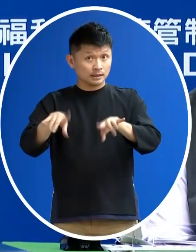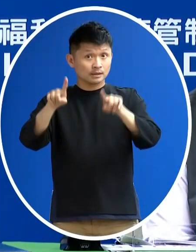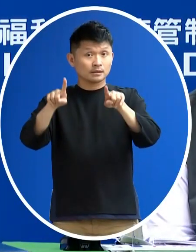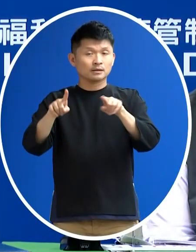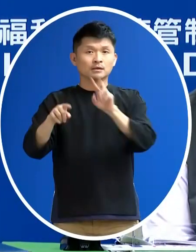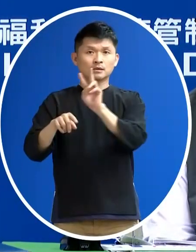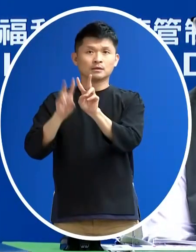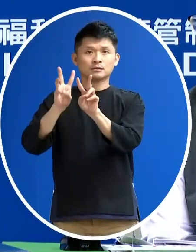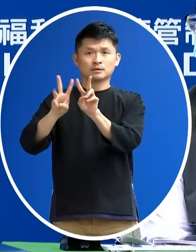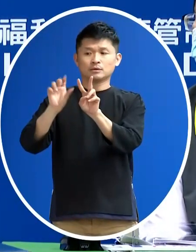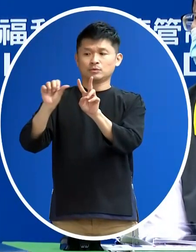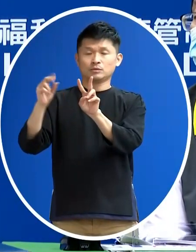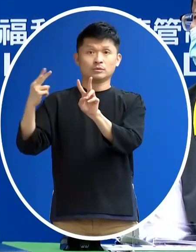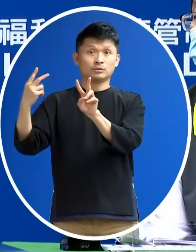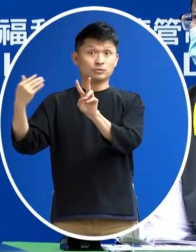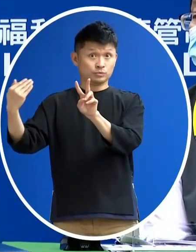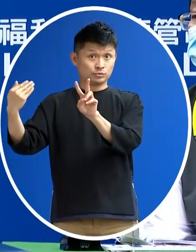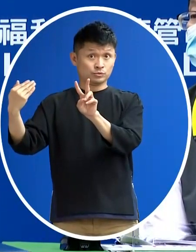另外